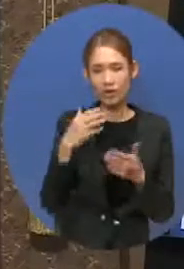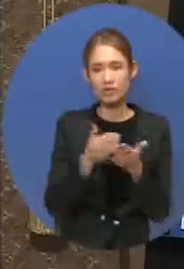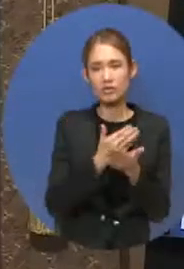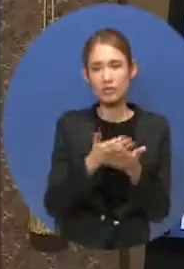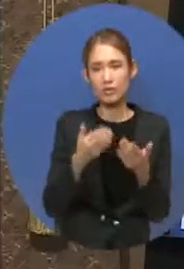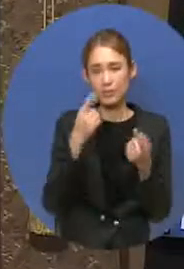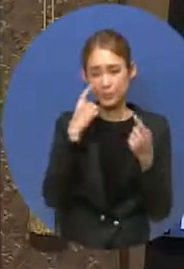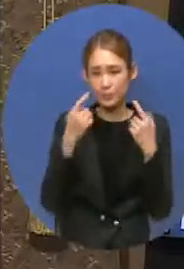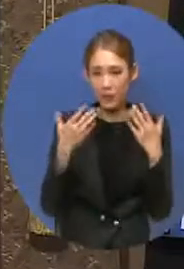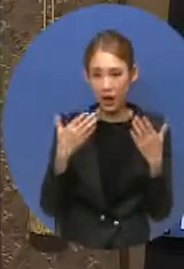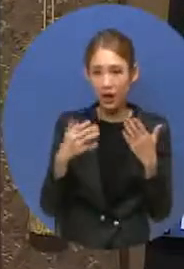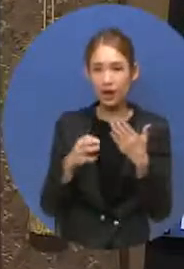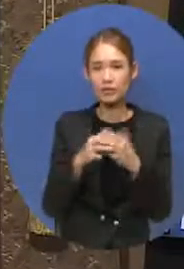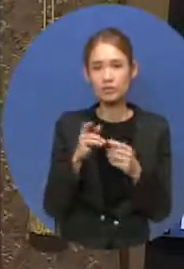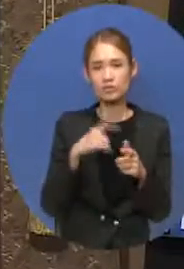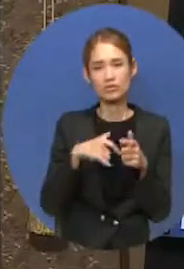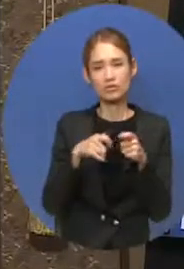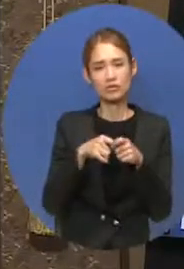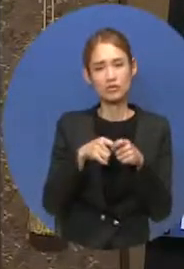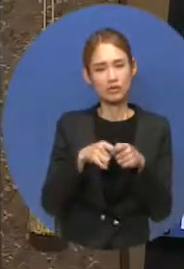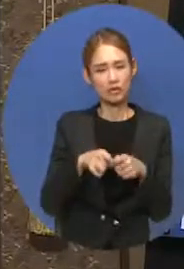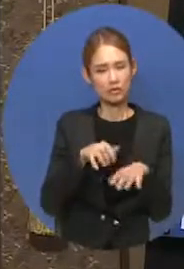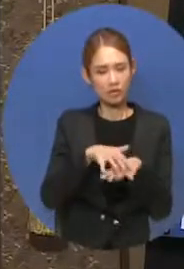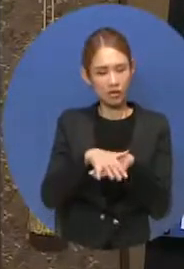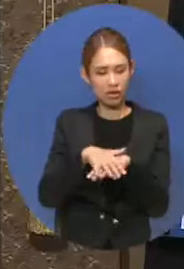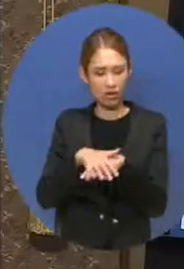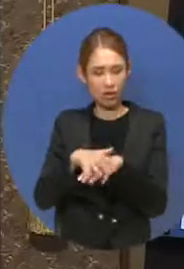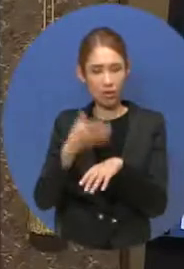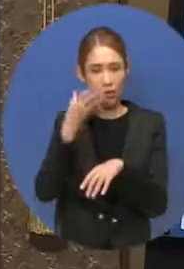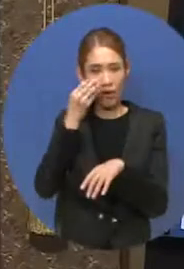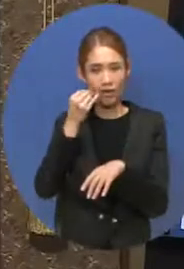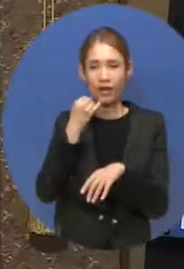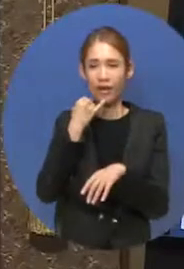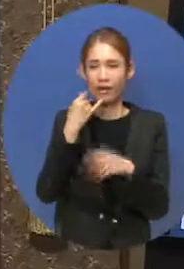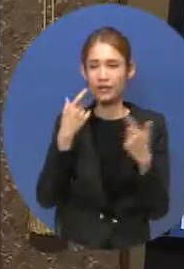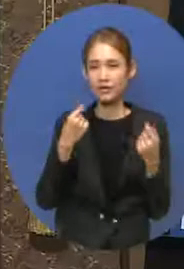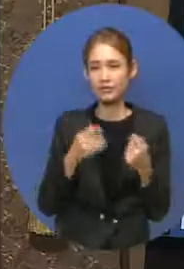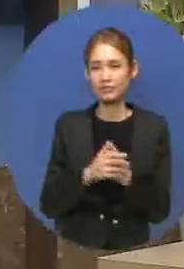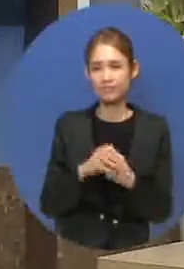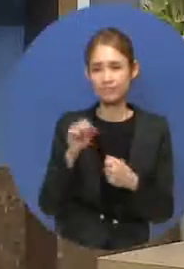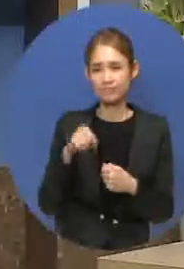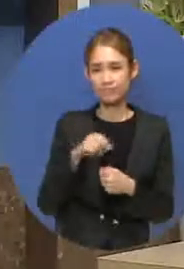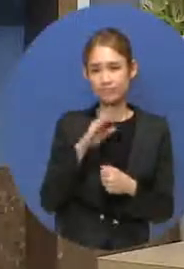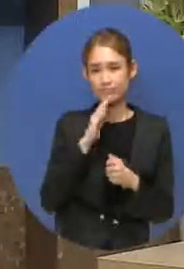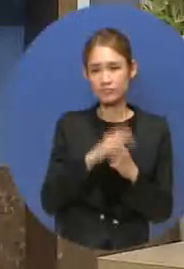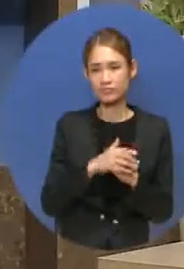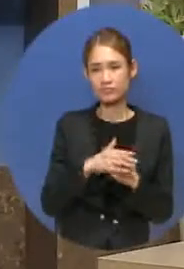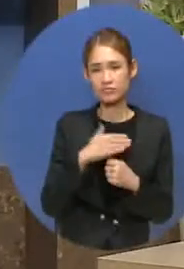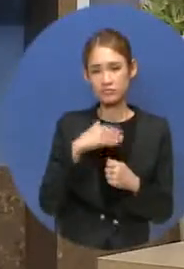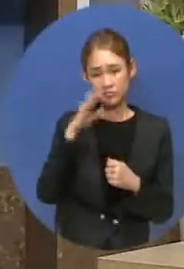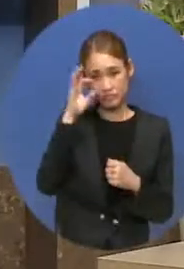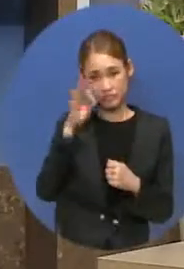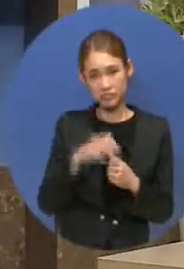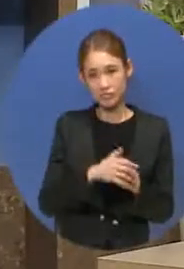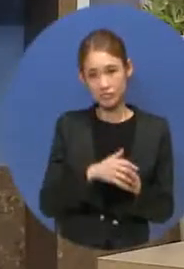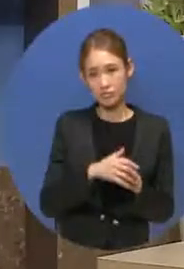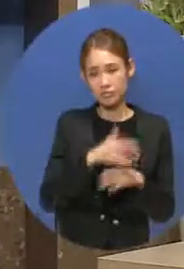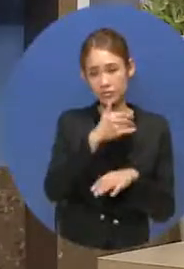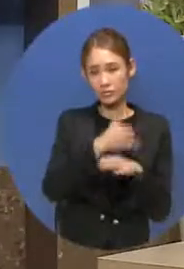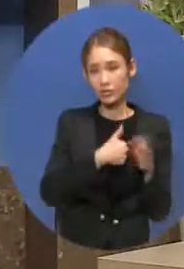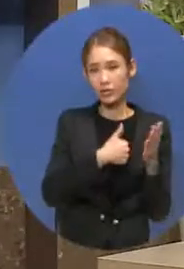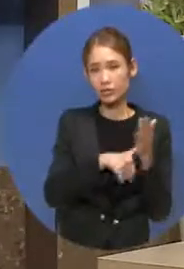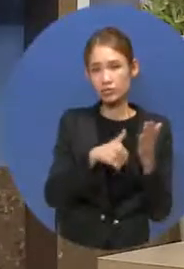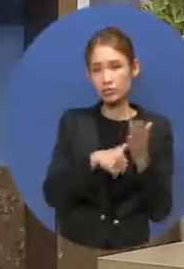구분되면 좀 더 네트워크가 원활하게 되지 않을까 이렇게 생각을 합니다. 예, 맞습니다. 근데 또 제가 보니까 이